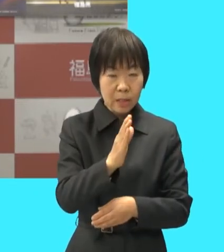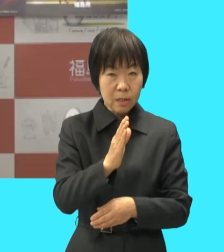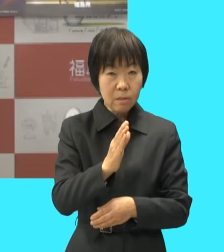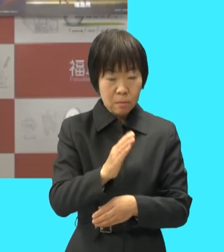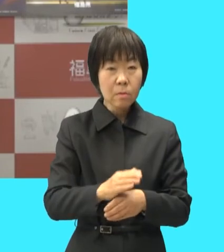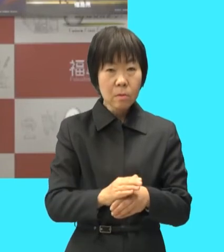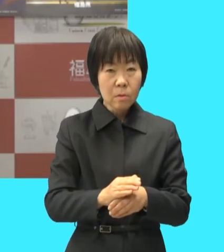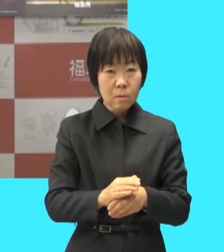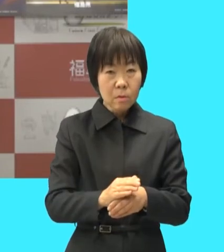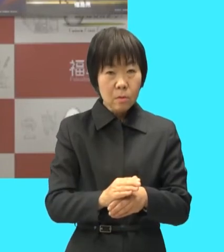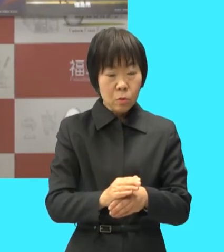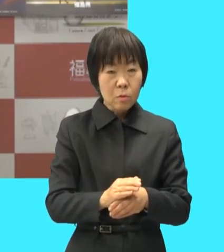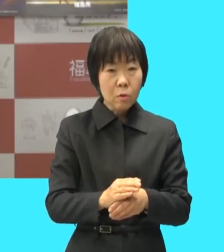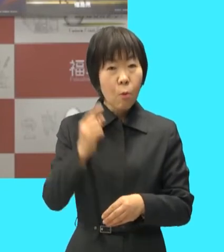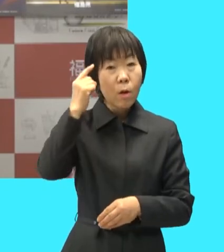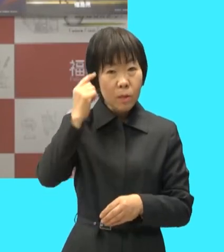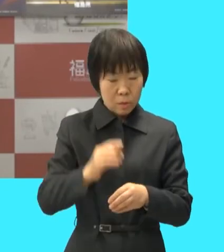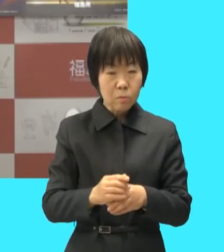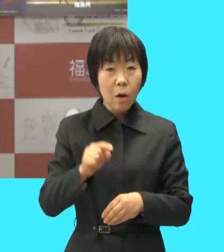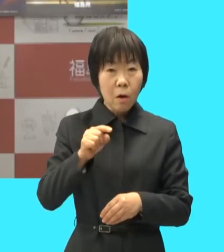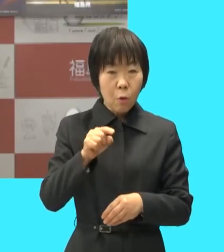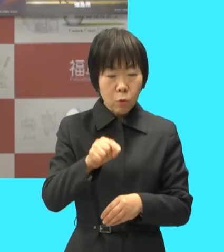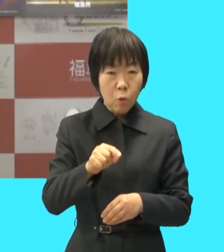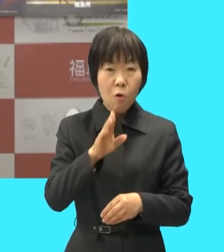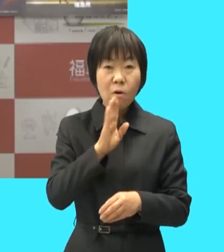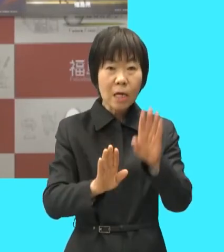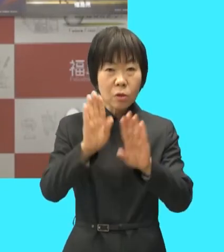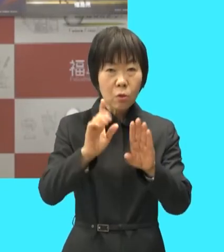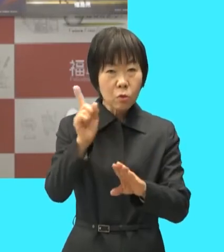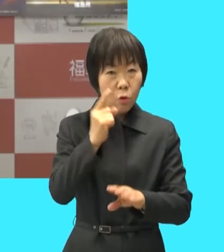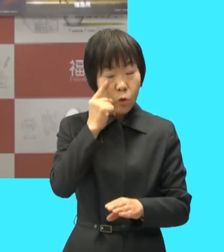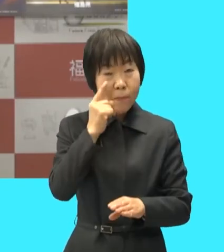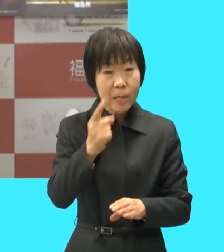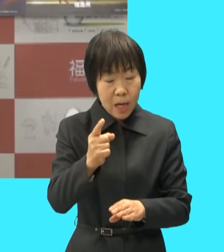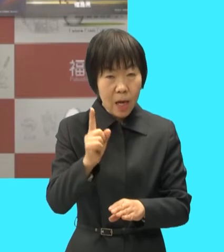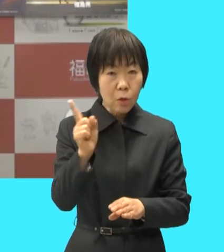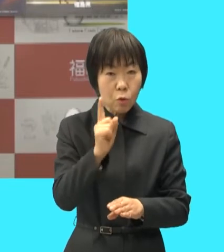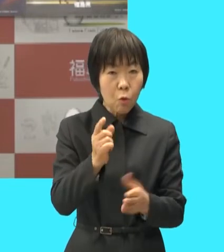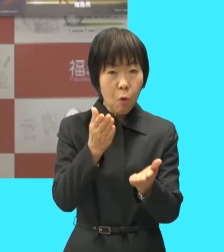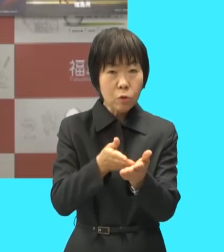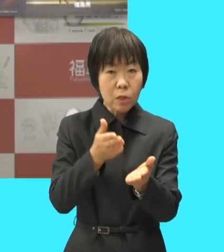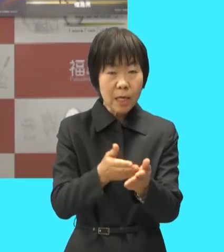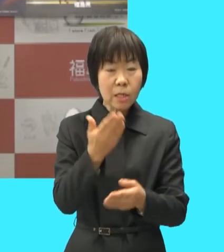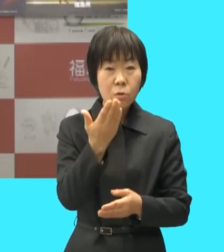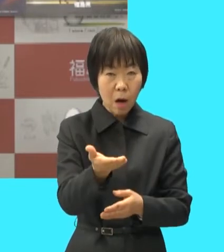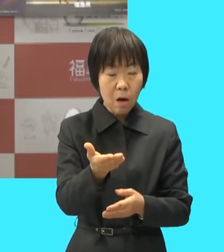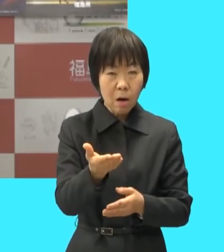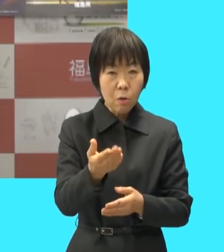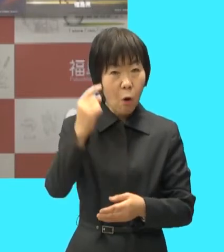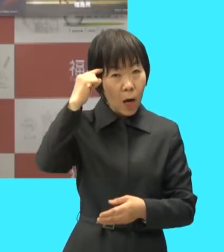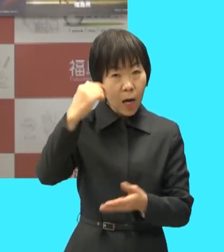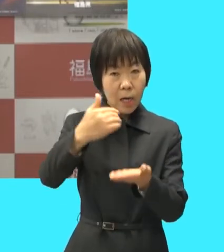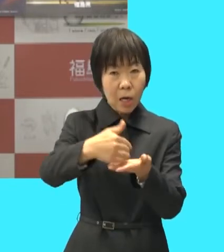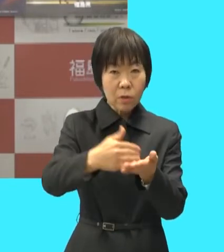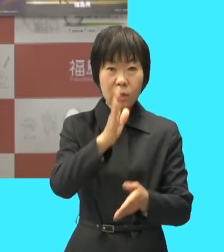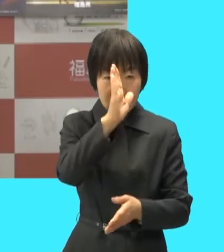という、総務省の出身の知事としてですね、この現状をどのように見て、でどう訴えていかれるかというそのお考えをちょっと聞